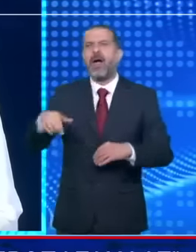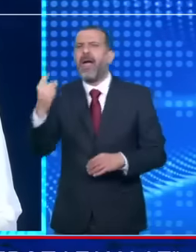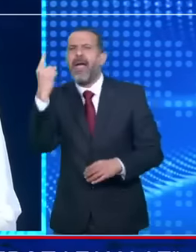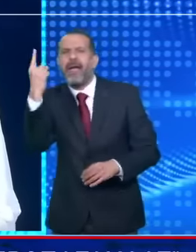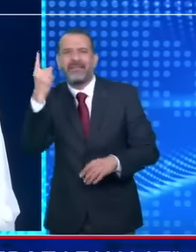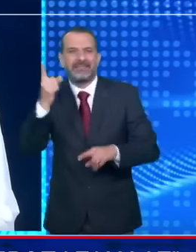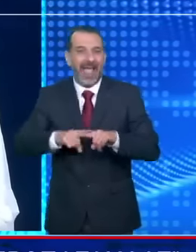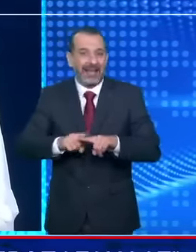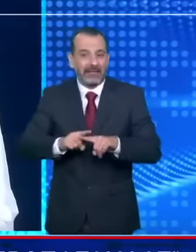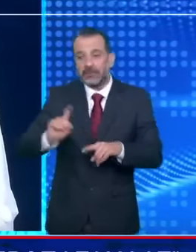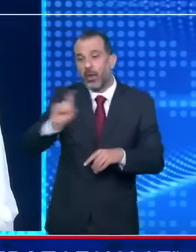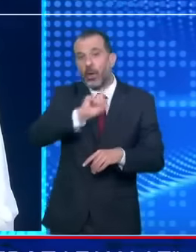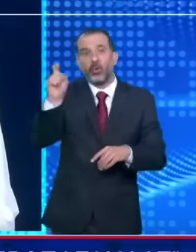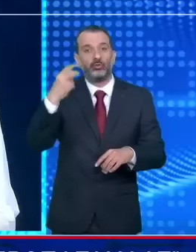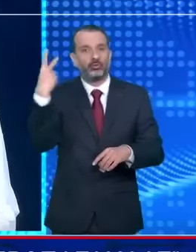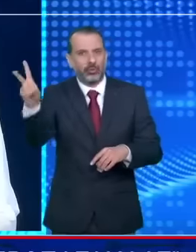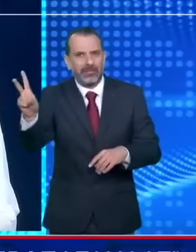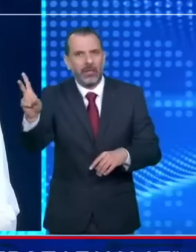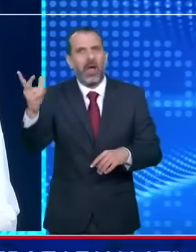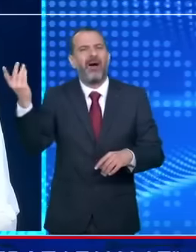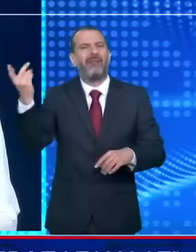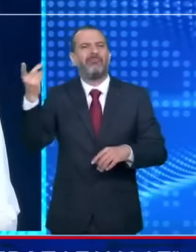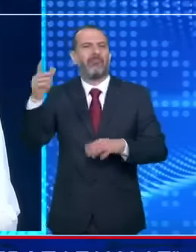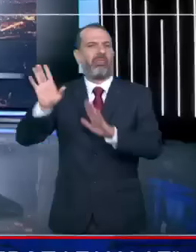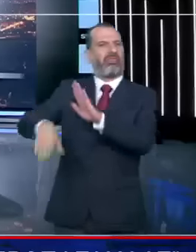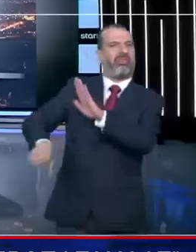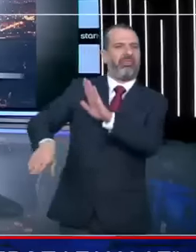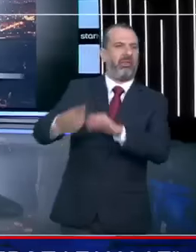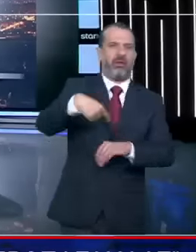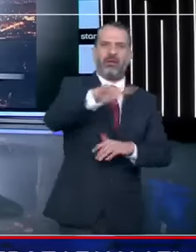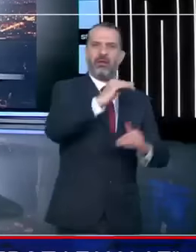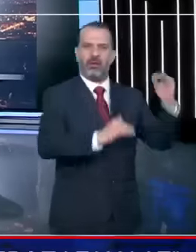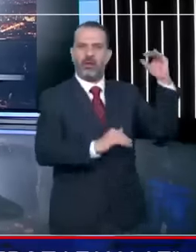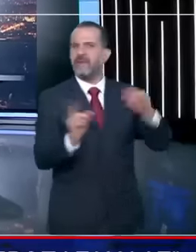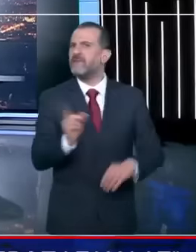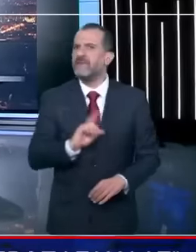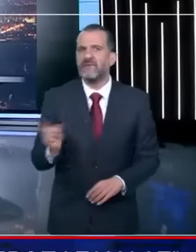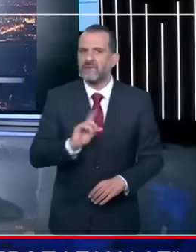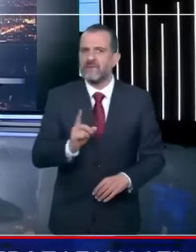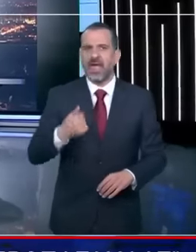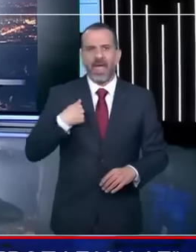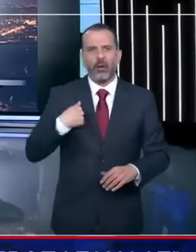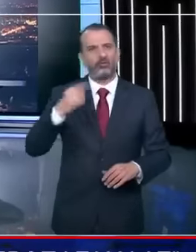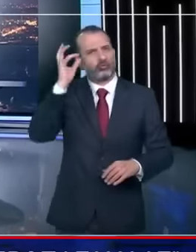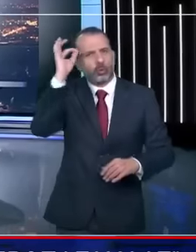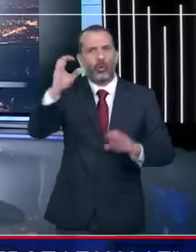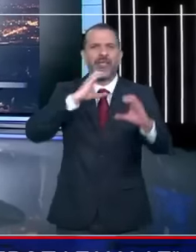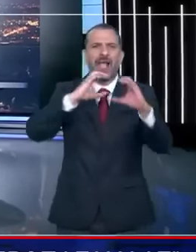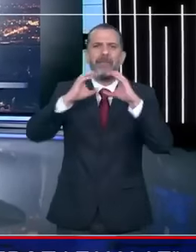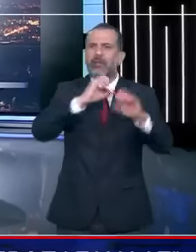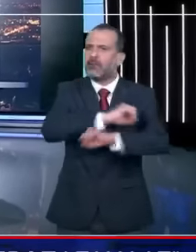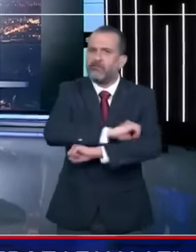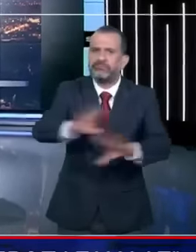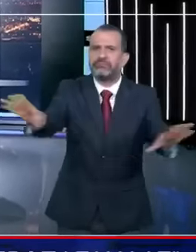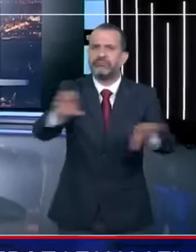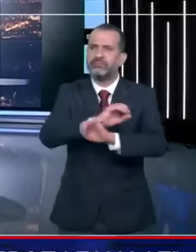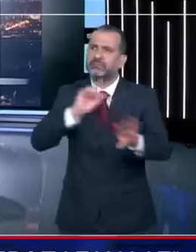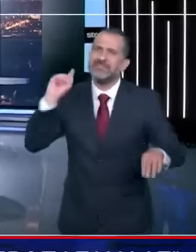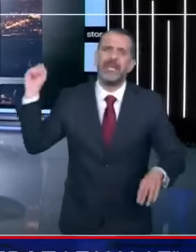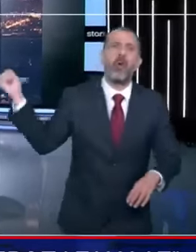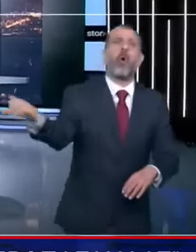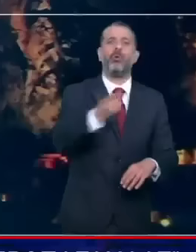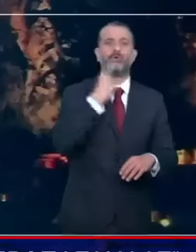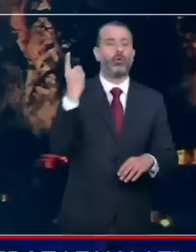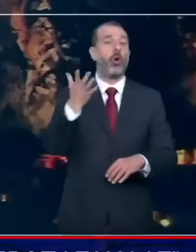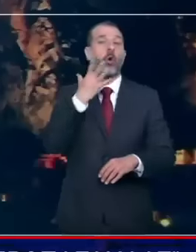του οποίου η ζωή να έχει λιγότερη αξία. Εάν λοιπόν εγώ μπορώ να επικοινωνήσω σε όλες τις Ελληνίδες, σε όλους τους Έλληνες, γιατί αυτό το οποίο βιώνουμε